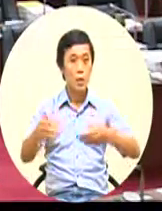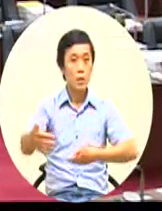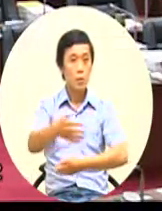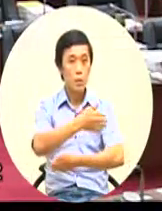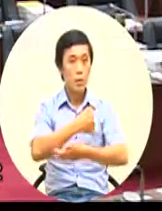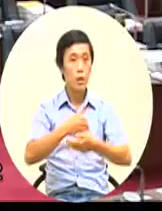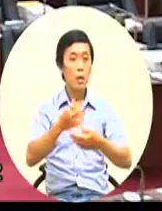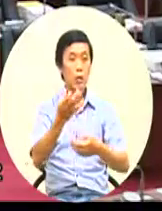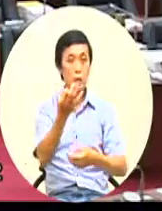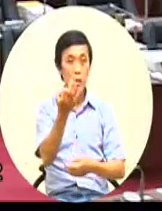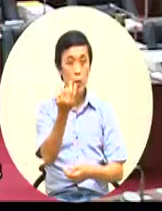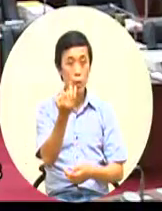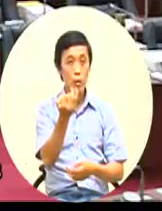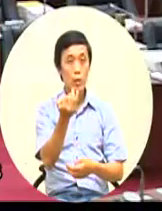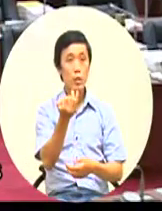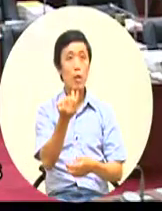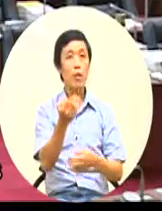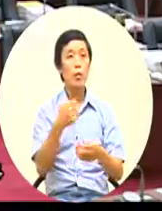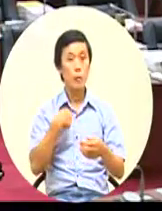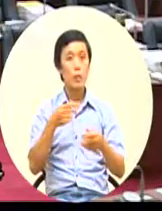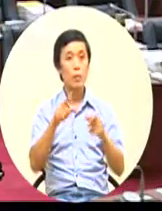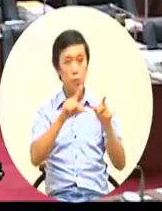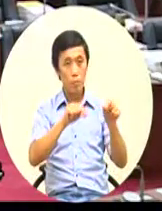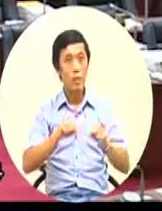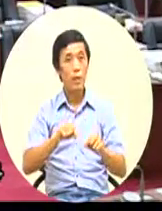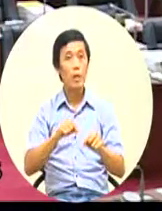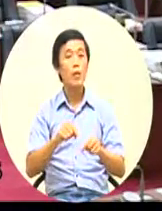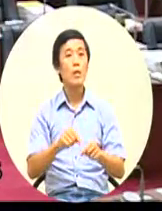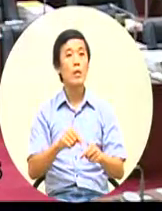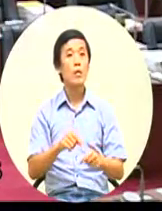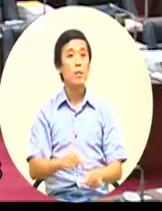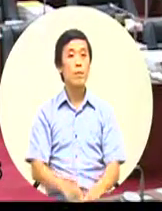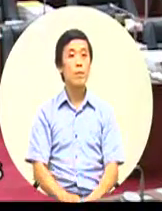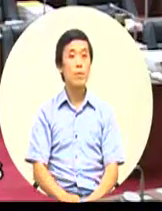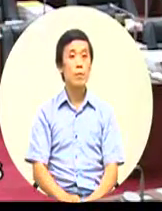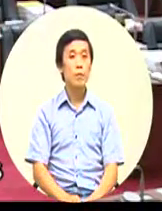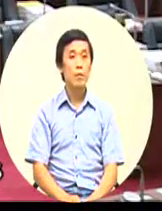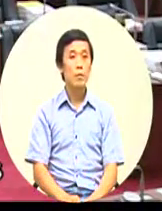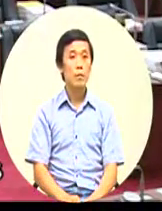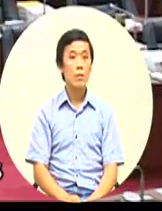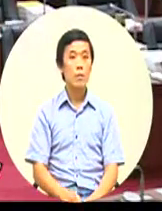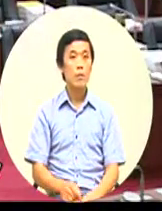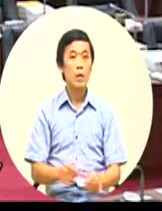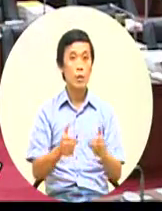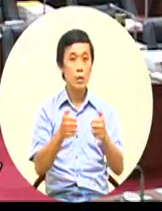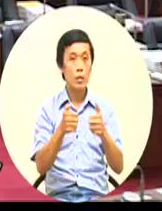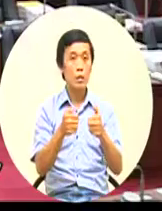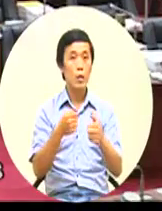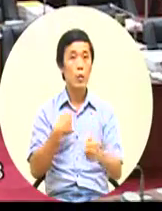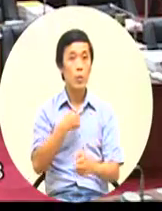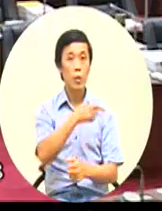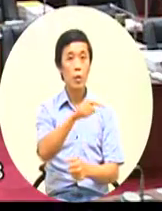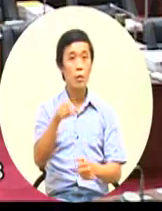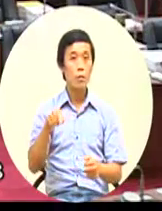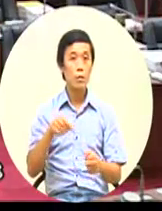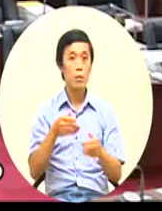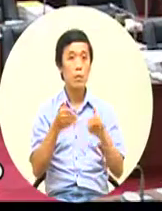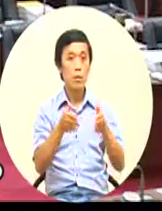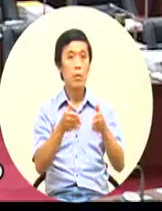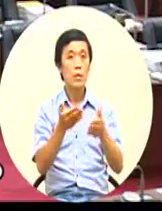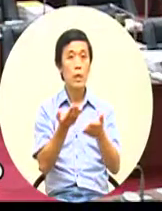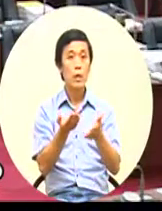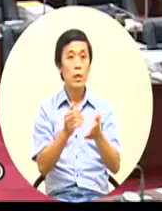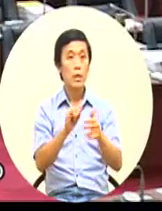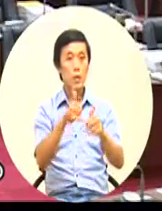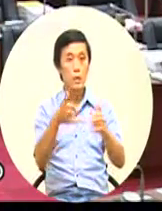偌济。较早时代征收偌济，就照安尼行。以上啊。 谢谢哈。那我们是不是就刚刚几位议